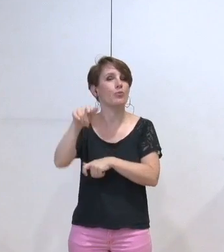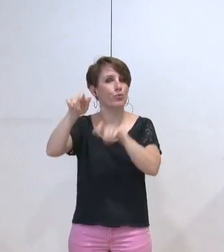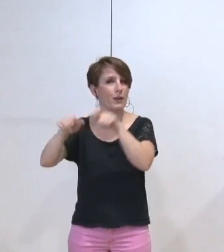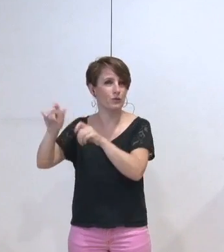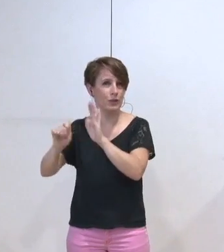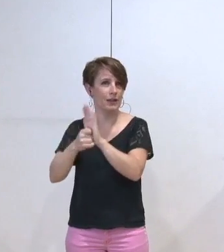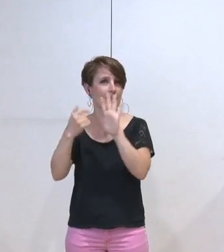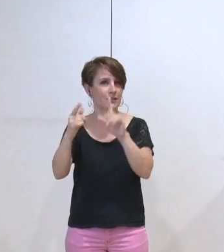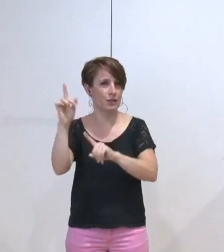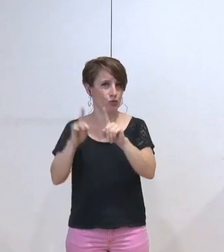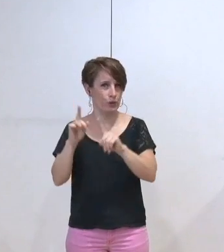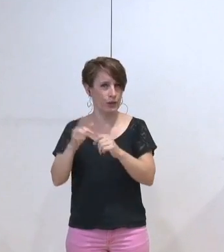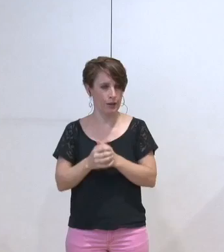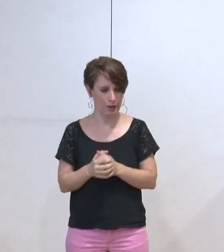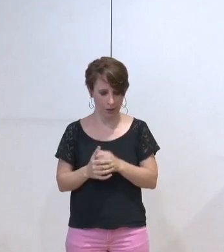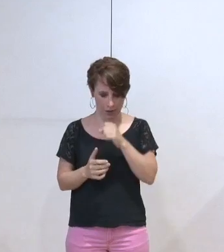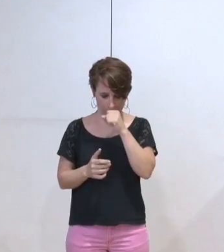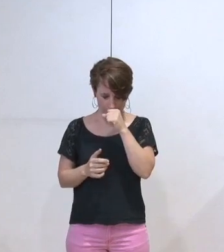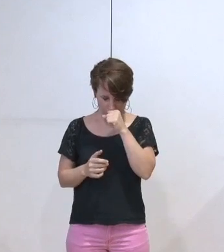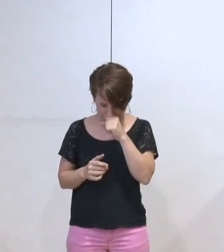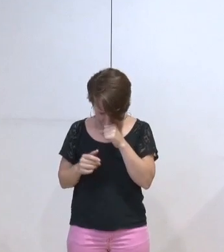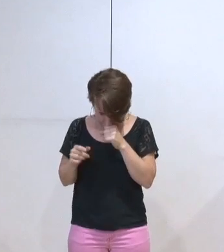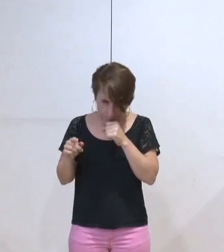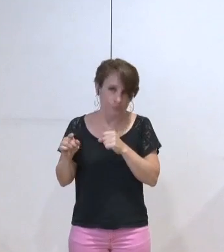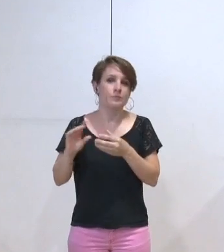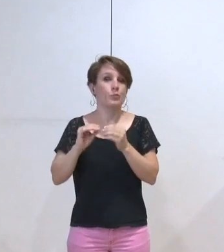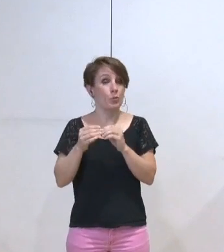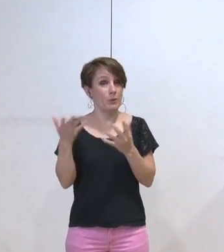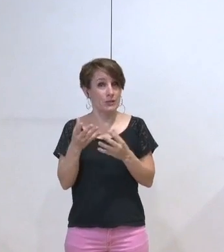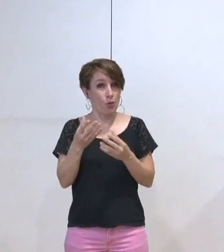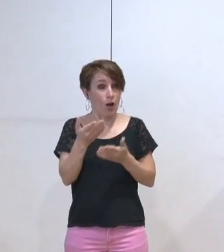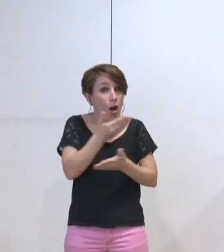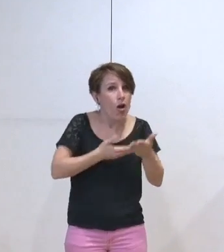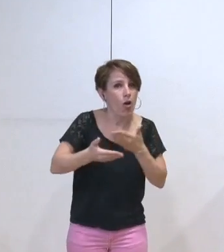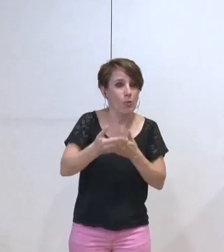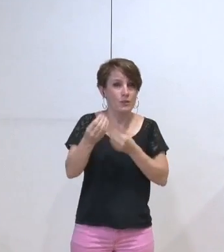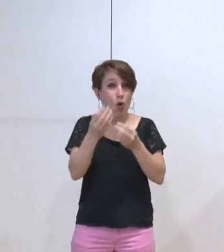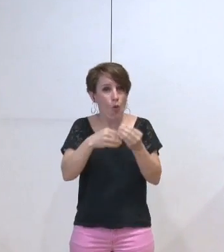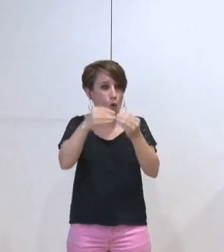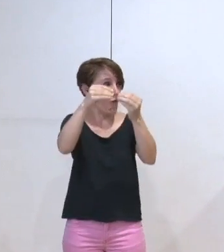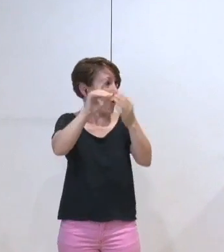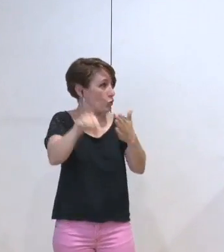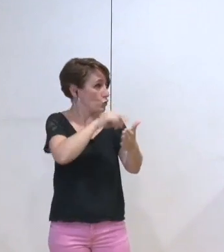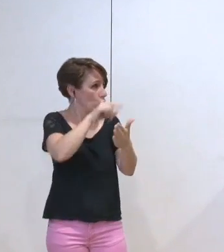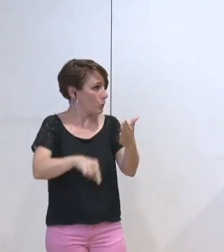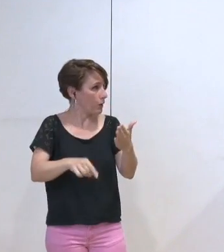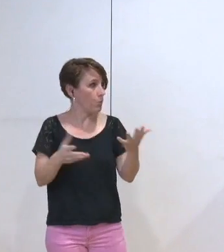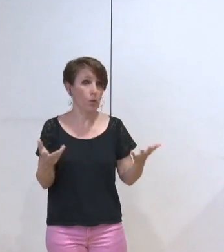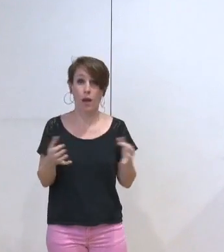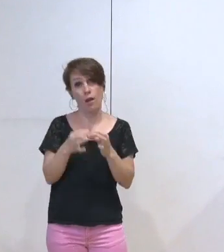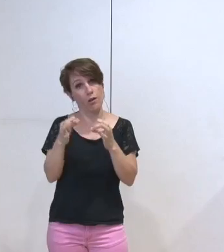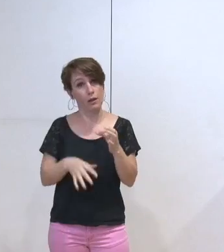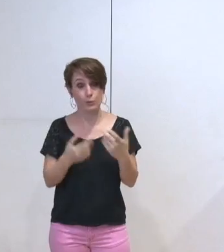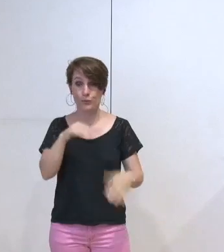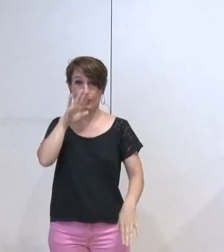juillet précisant que la suppression des renforts et des saisonniers au service Propreté urbaine a pour conséquence une